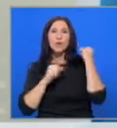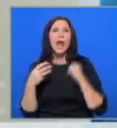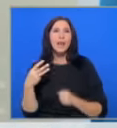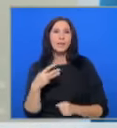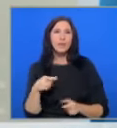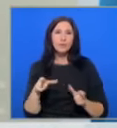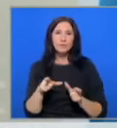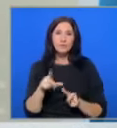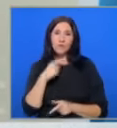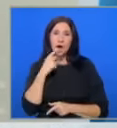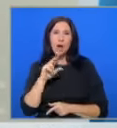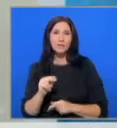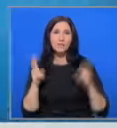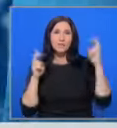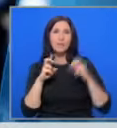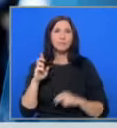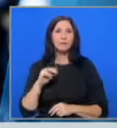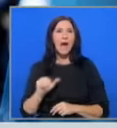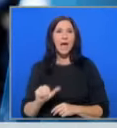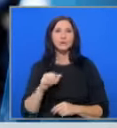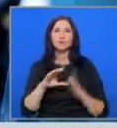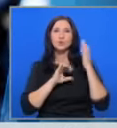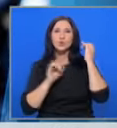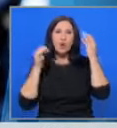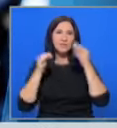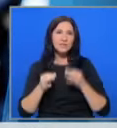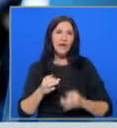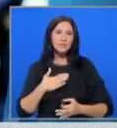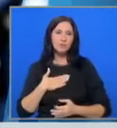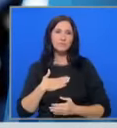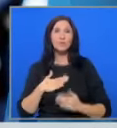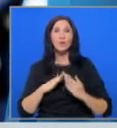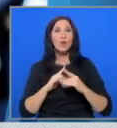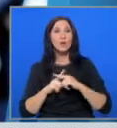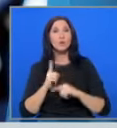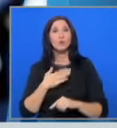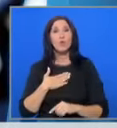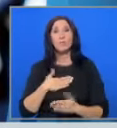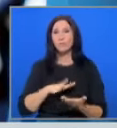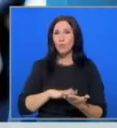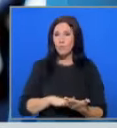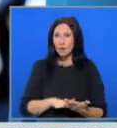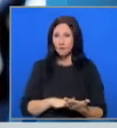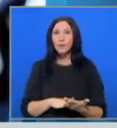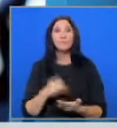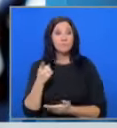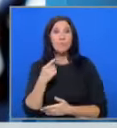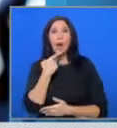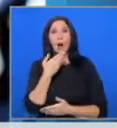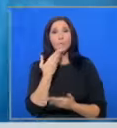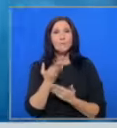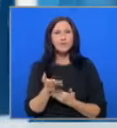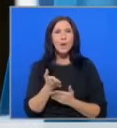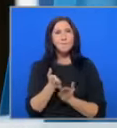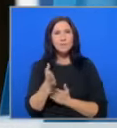Елеонора Митрофанова заяви, цитирана от БТА, че посолството е официален собственик на храма, за което има и съответния документ. Тя обяви, че мисията